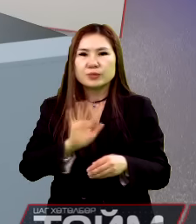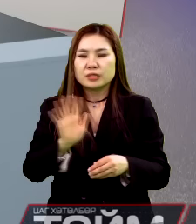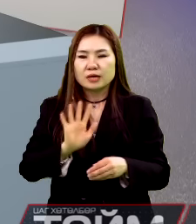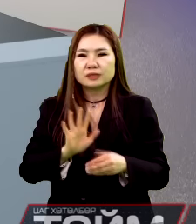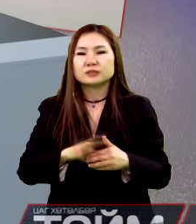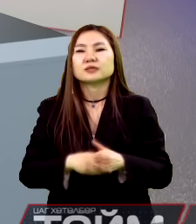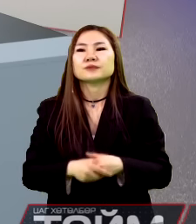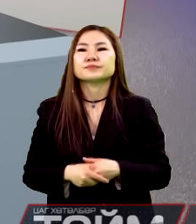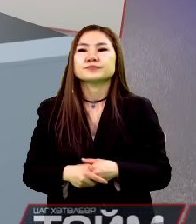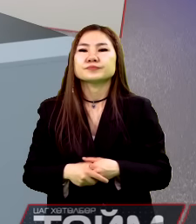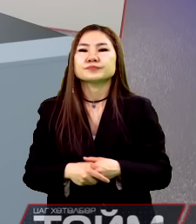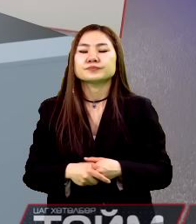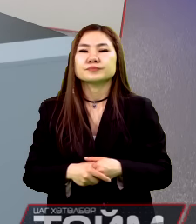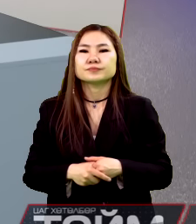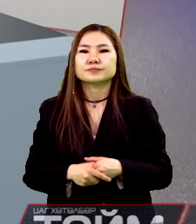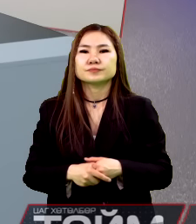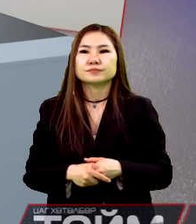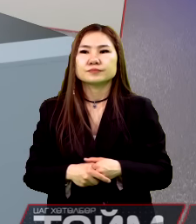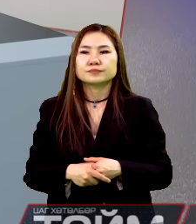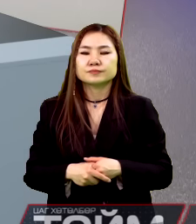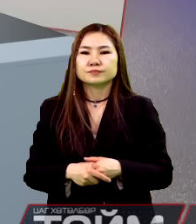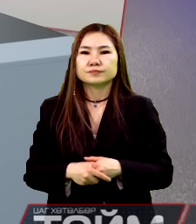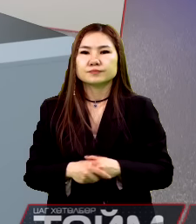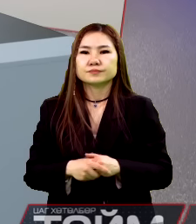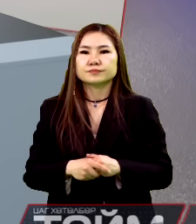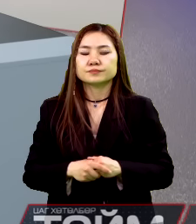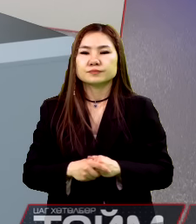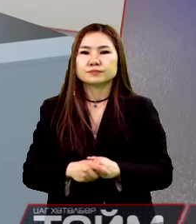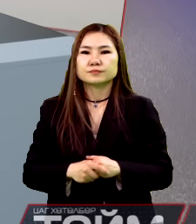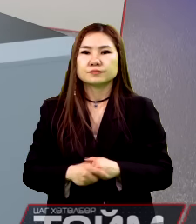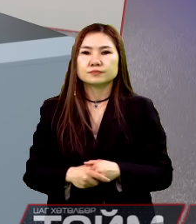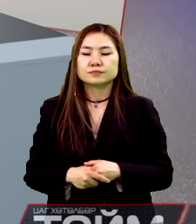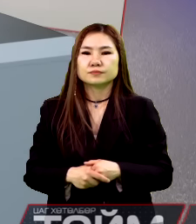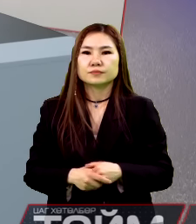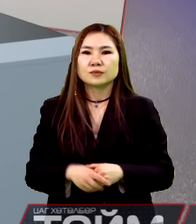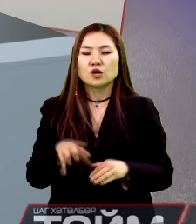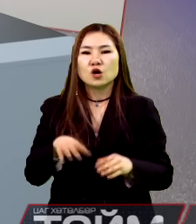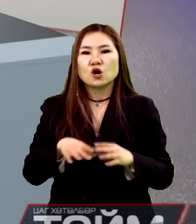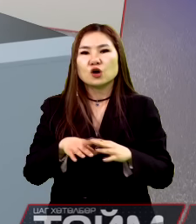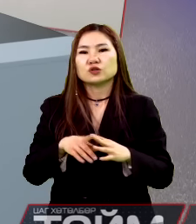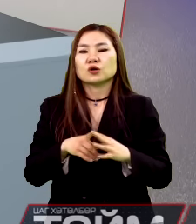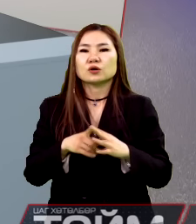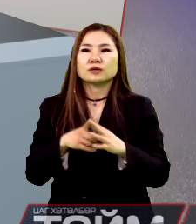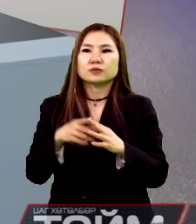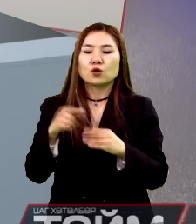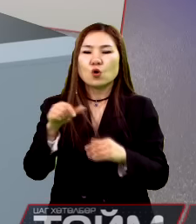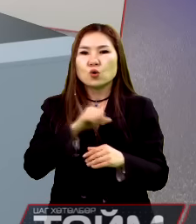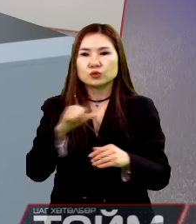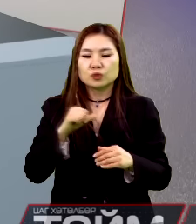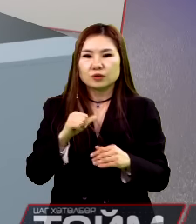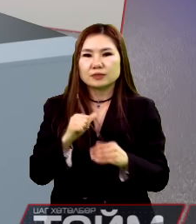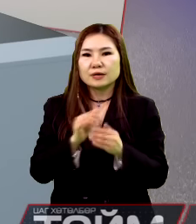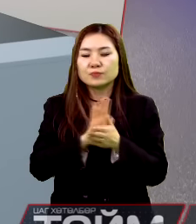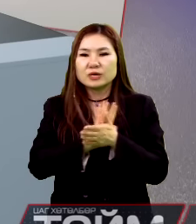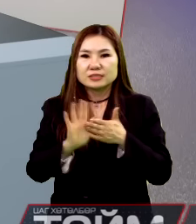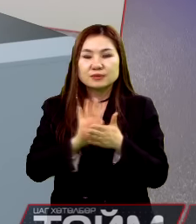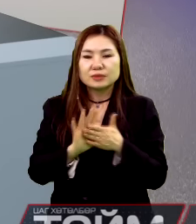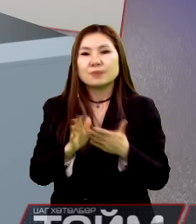бактерийг бусдад санаатаагаар халдааж байгаа ийм үйлдэл одоо тооцогд юм биш үү? Ийм үйлдэл байна. Ингээд нойлын цаас ч юм уу, сальфит ч юм уу